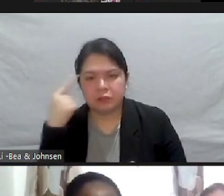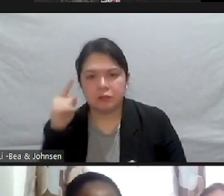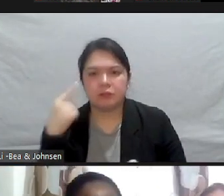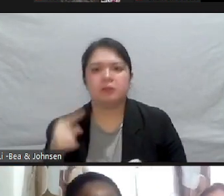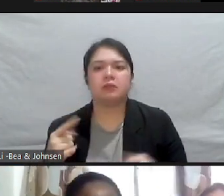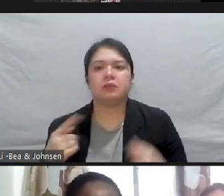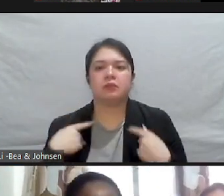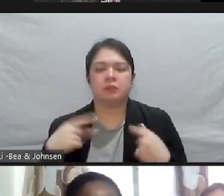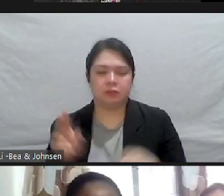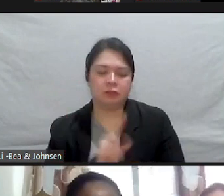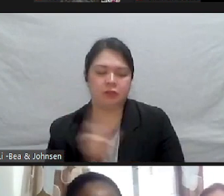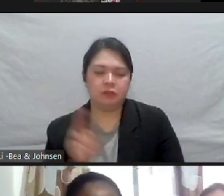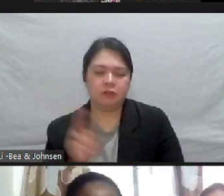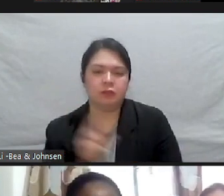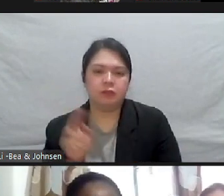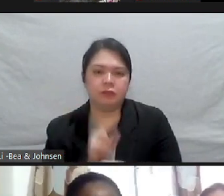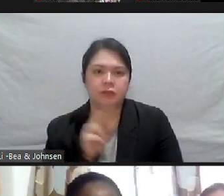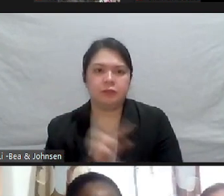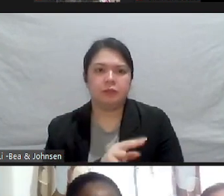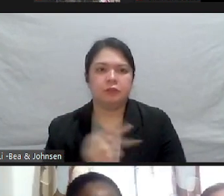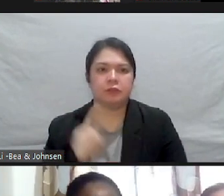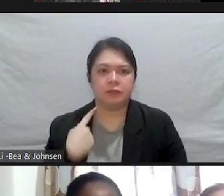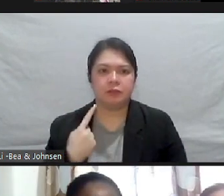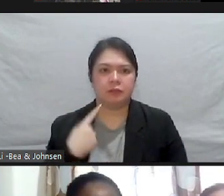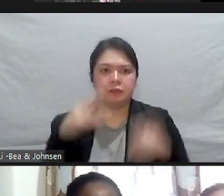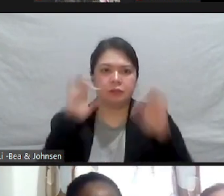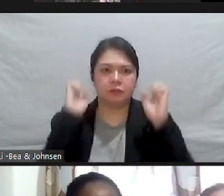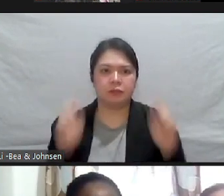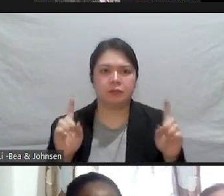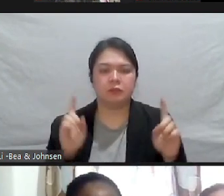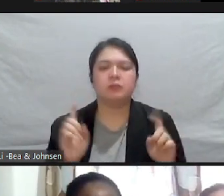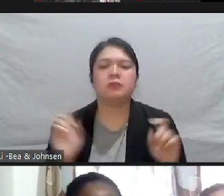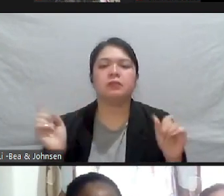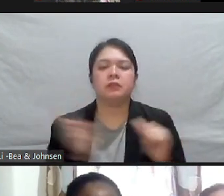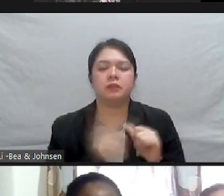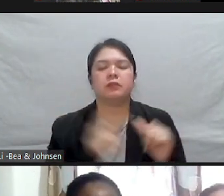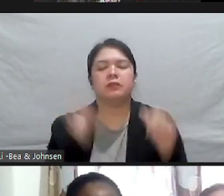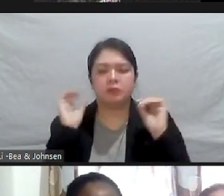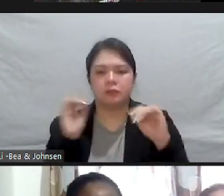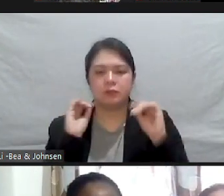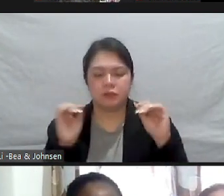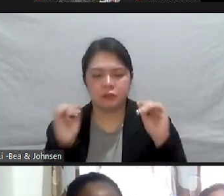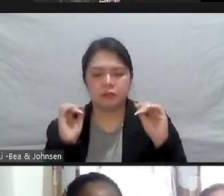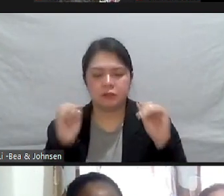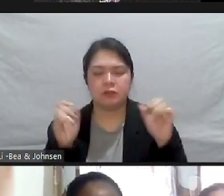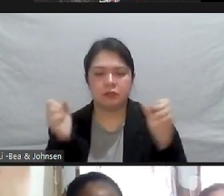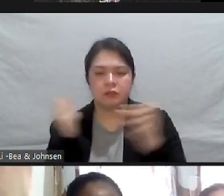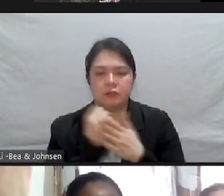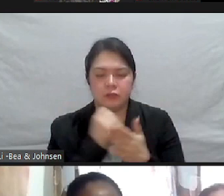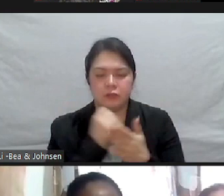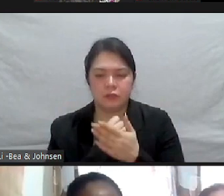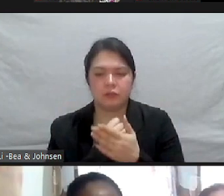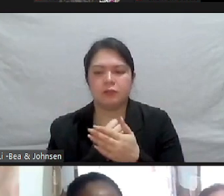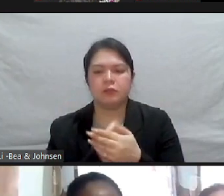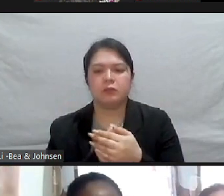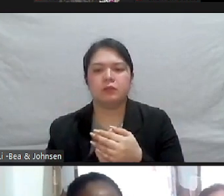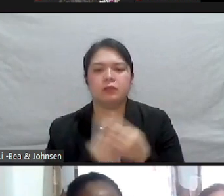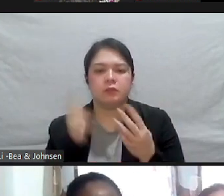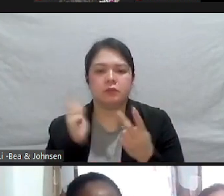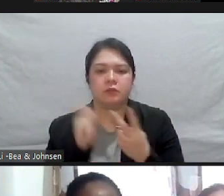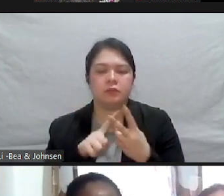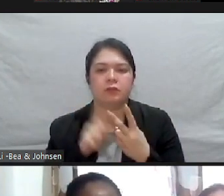ng MTB-MLE sa ating ano, edukasyon. Ano, yung una, ituro ito bilang subject, at ikalawa, gamitin ito bilang medium